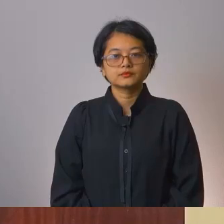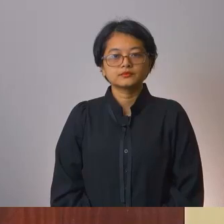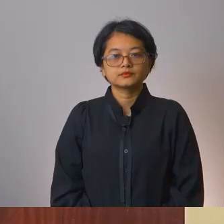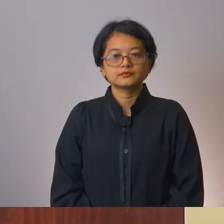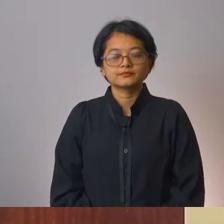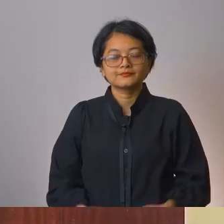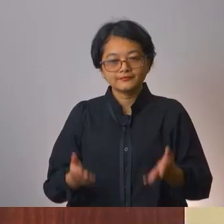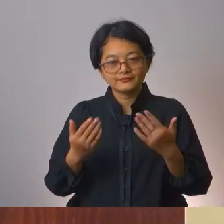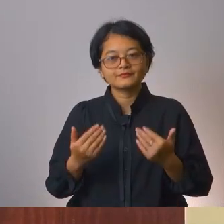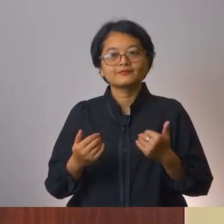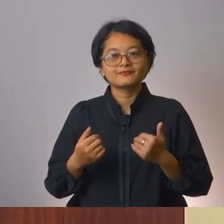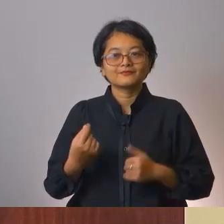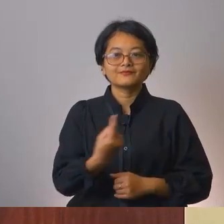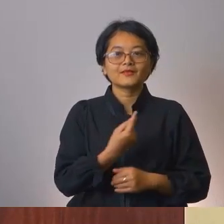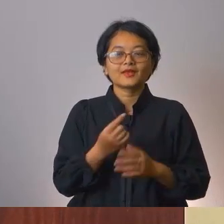marilah kita berdoa.